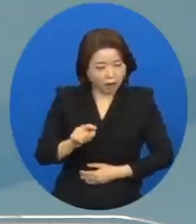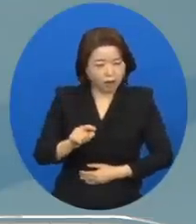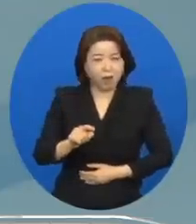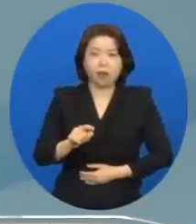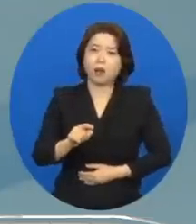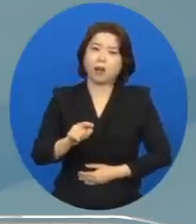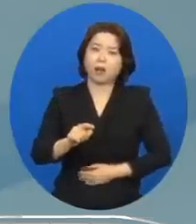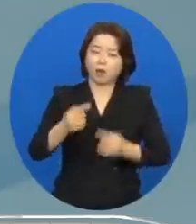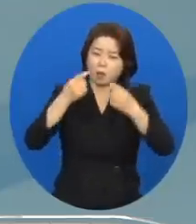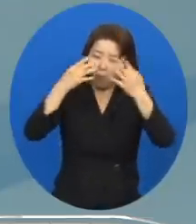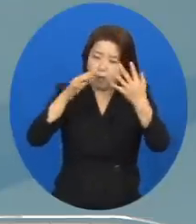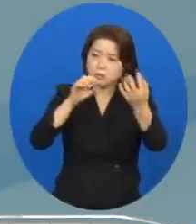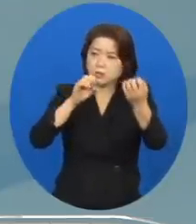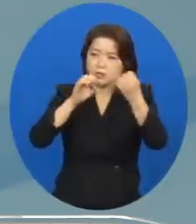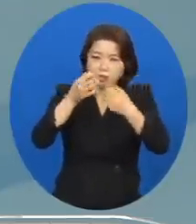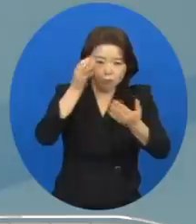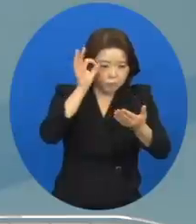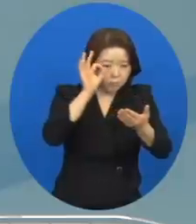뚜렷한 답을 얻기가 어렵더라.